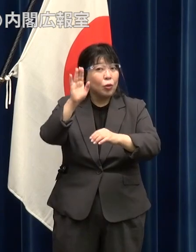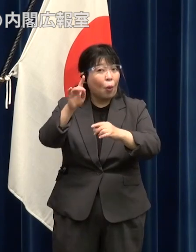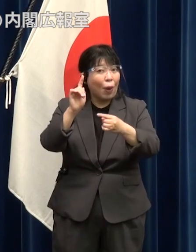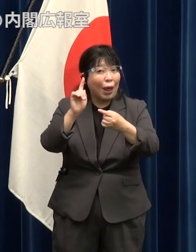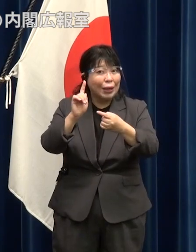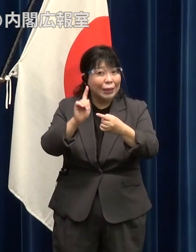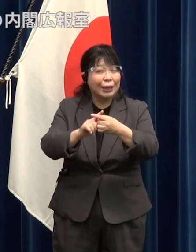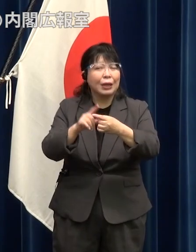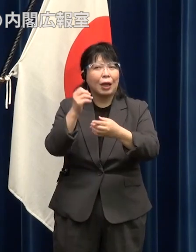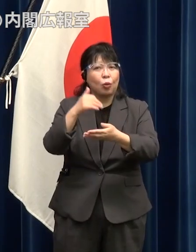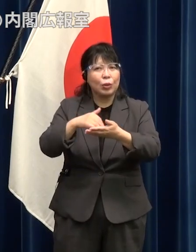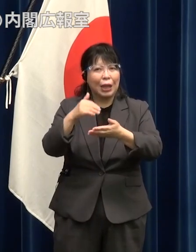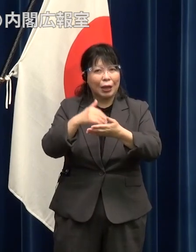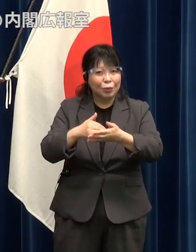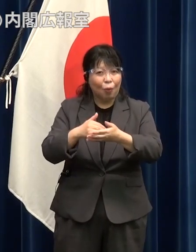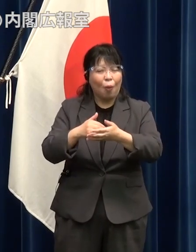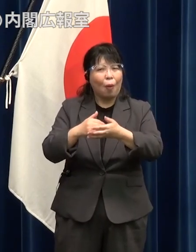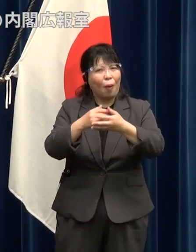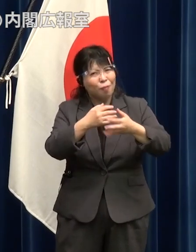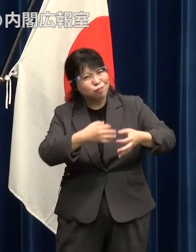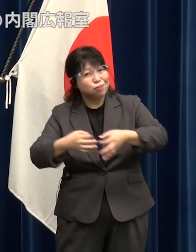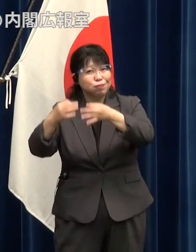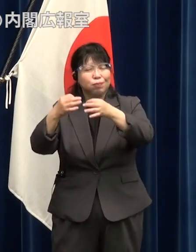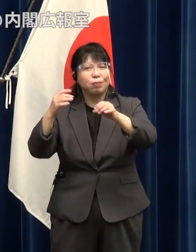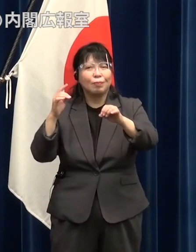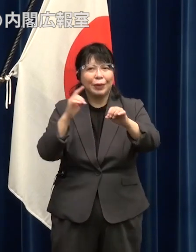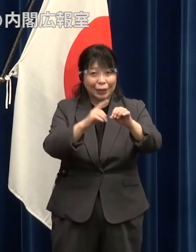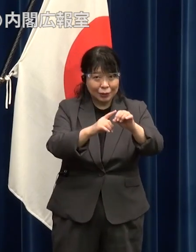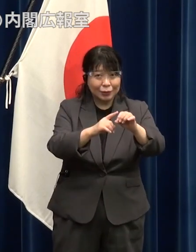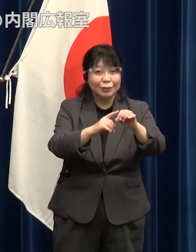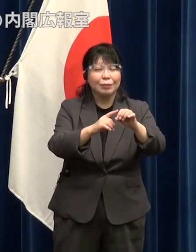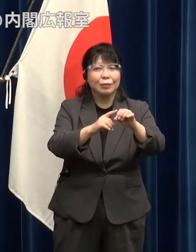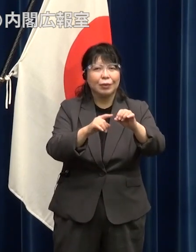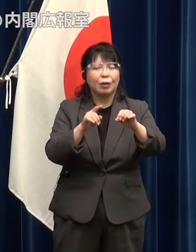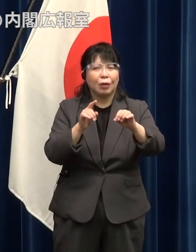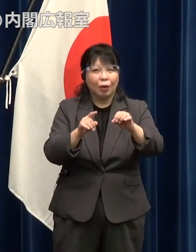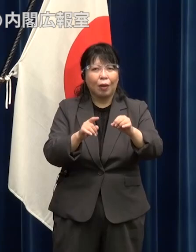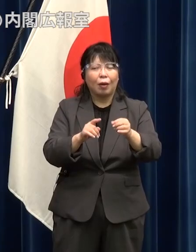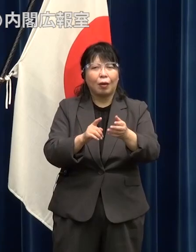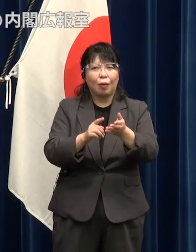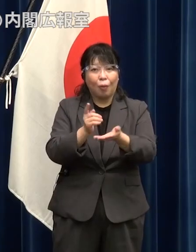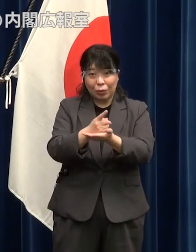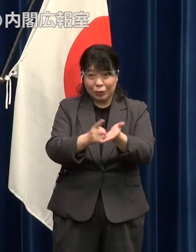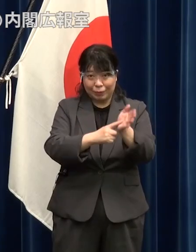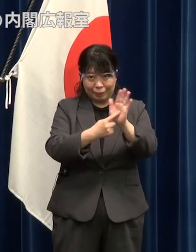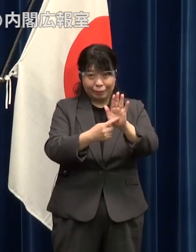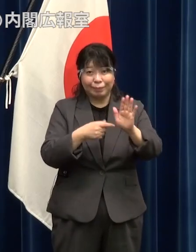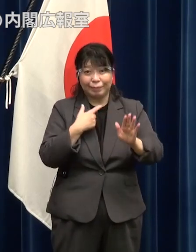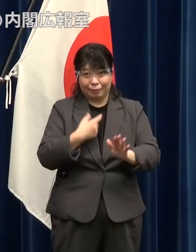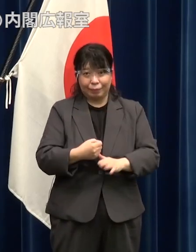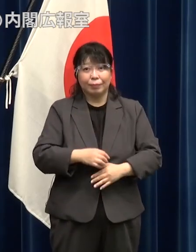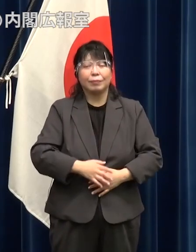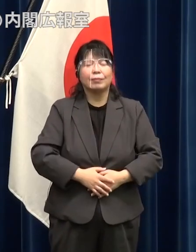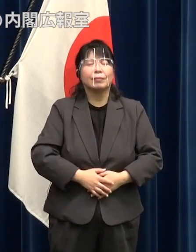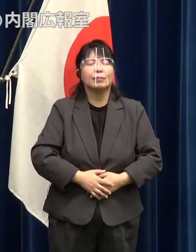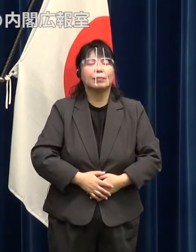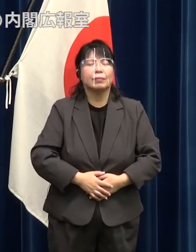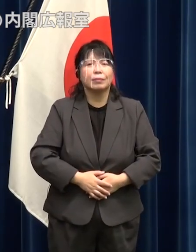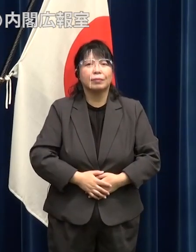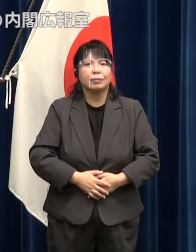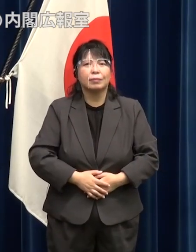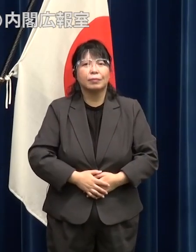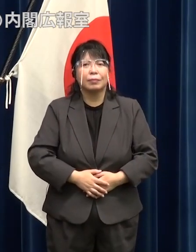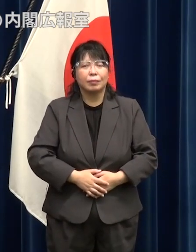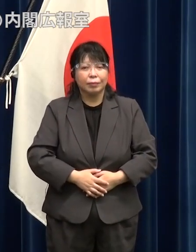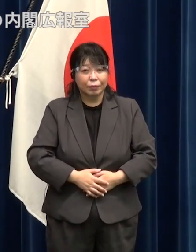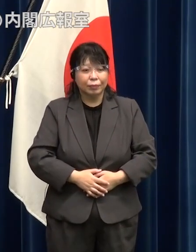した上でのこの当面の道筋、これを示していきたいと考えています。 それでは次の方、京都